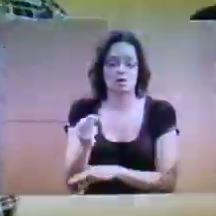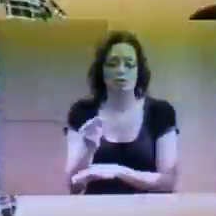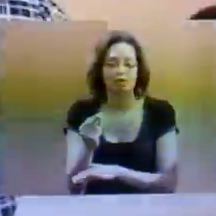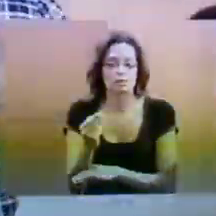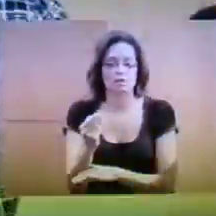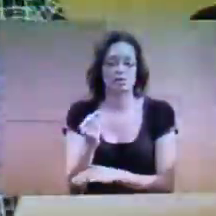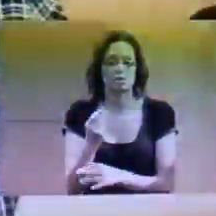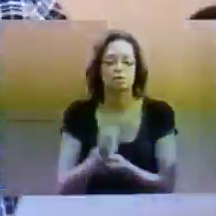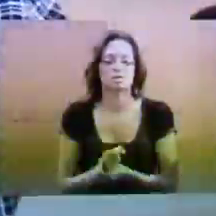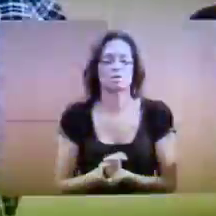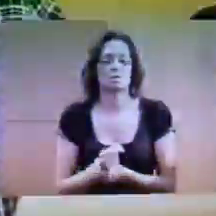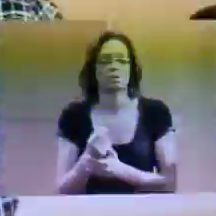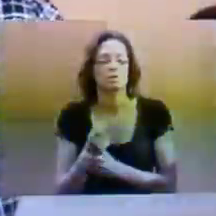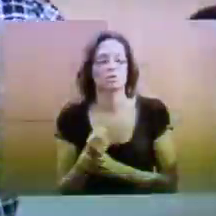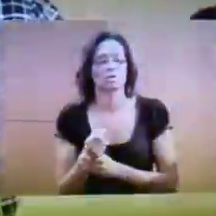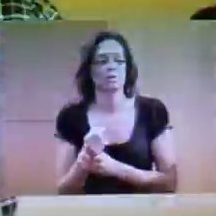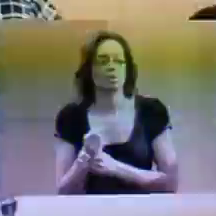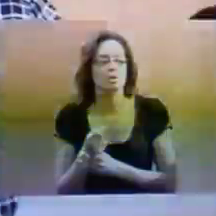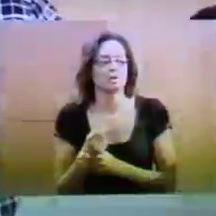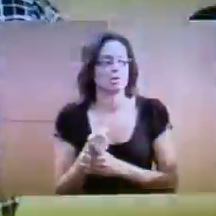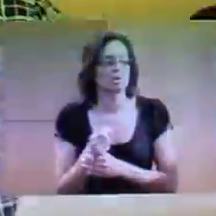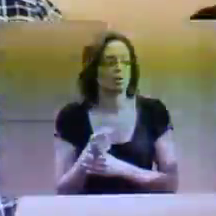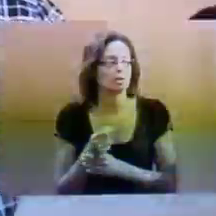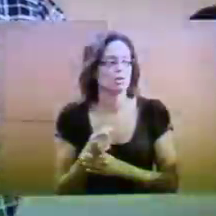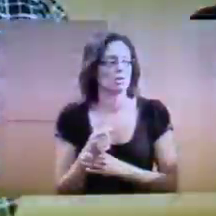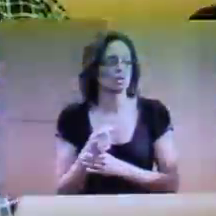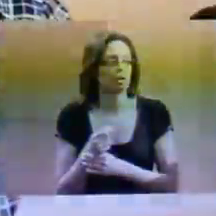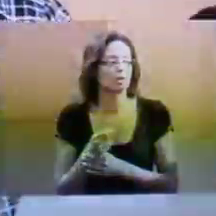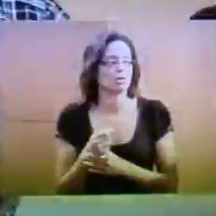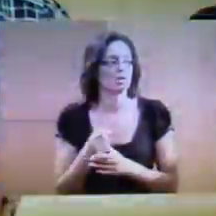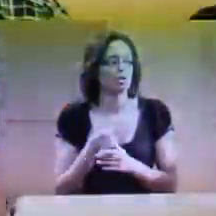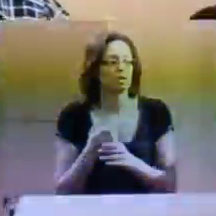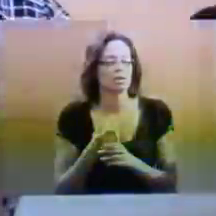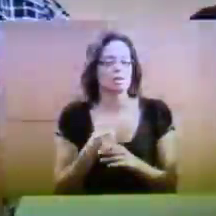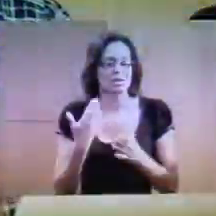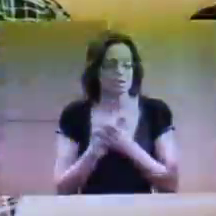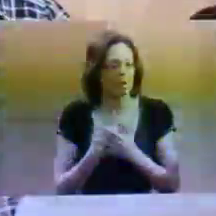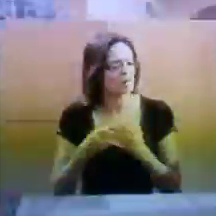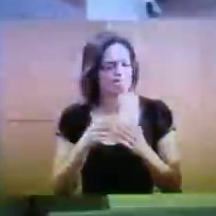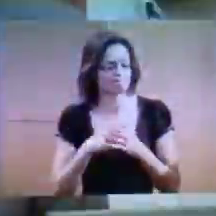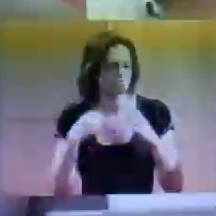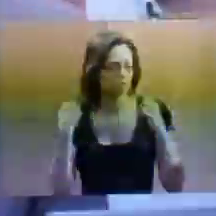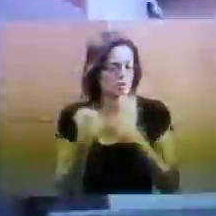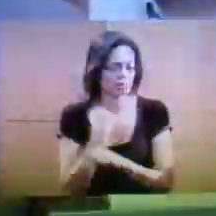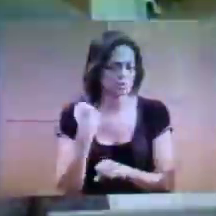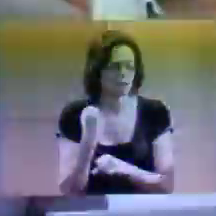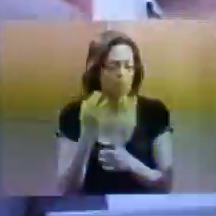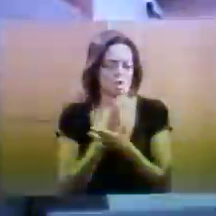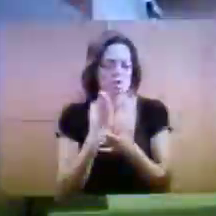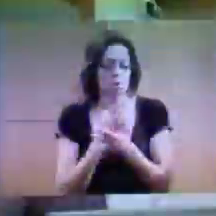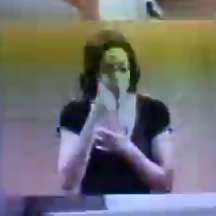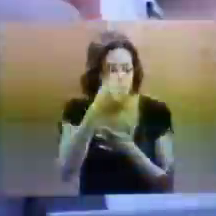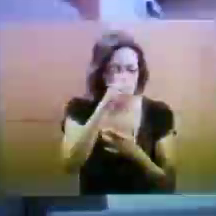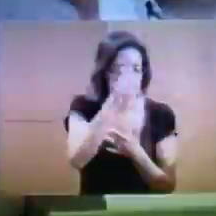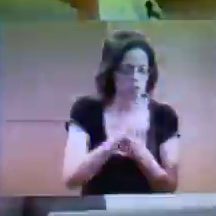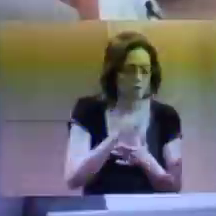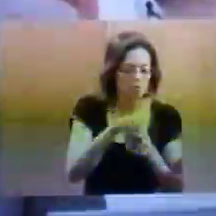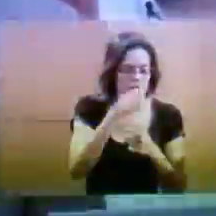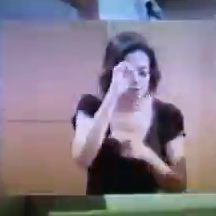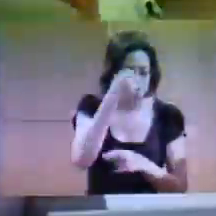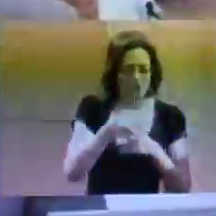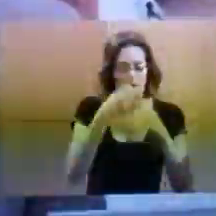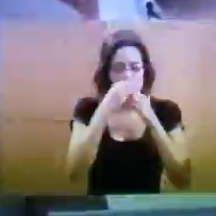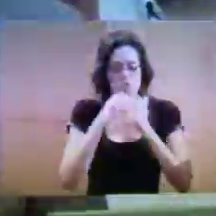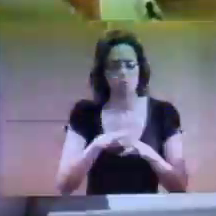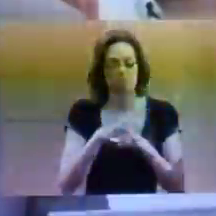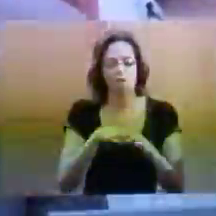vois on fait de l'auto-glorification de sa politique de formation. C'est très fâcheux, à la fois pour les stagiaires qui abandonnent les stages parce qu'ils ne peuvent